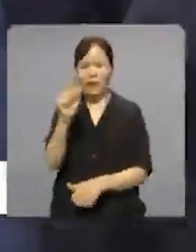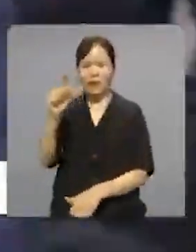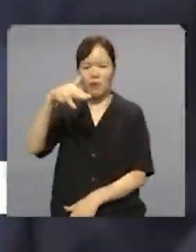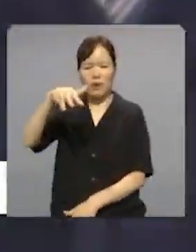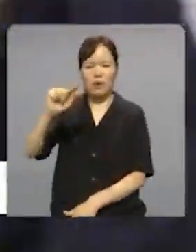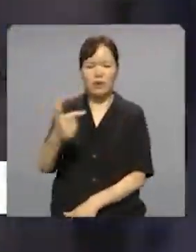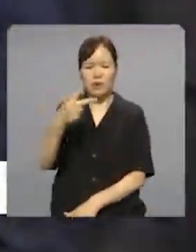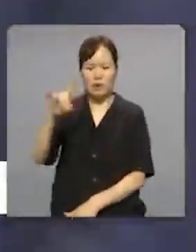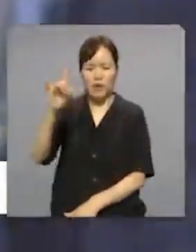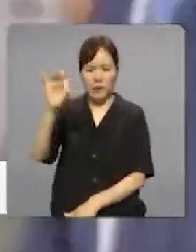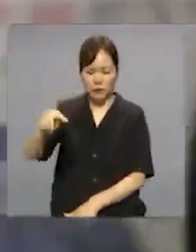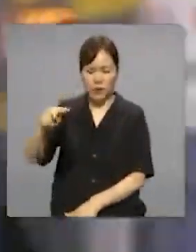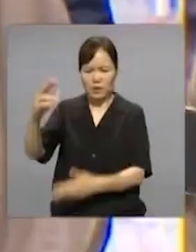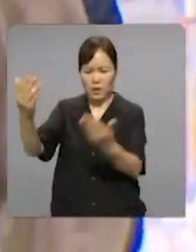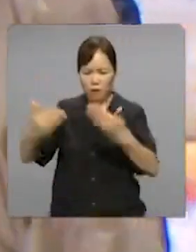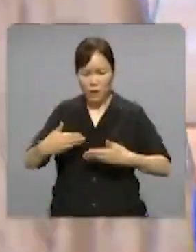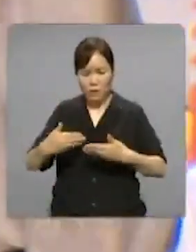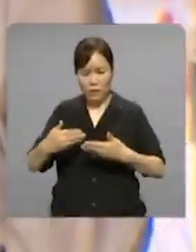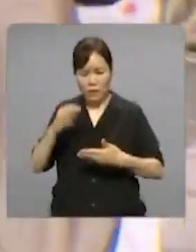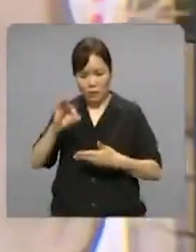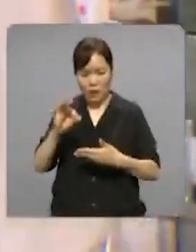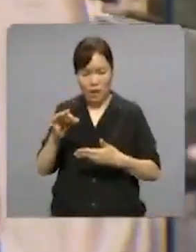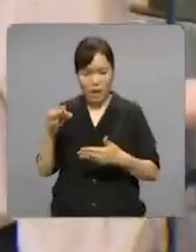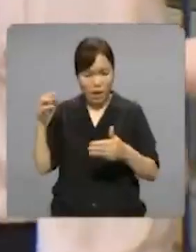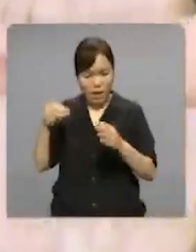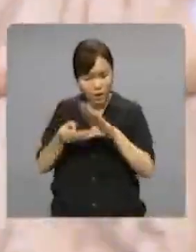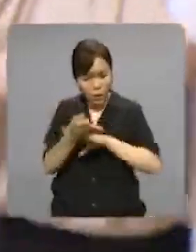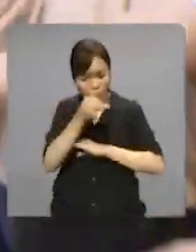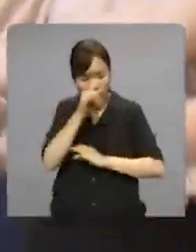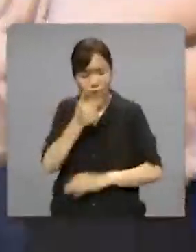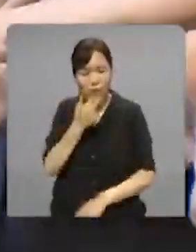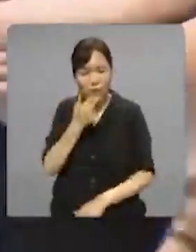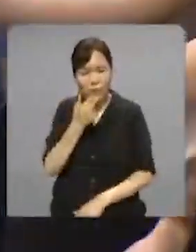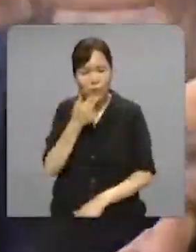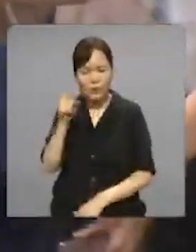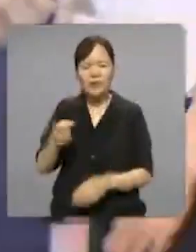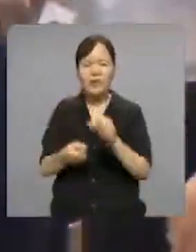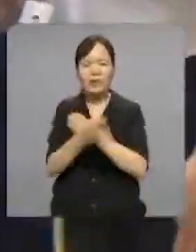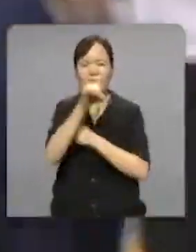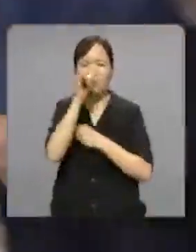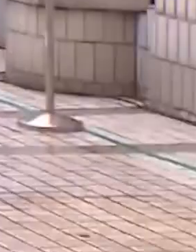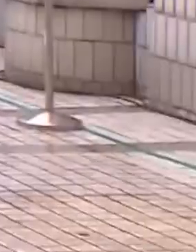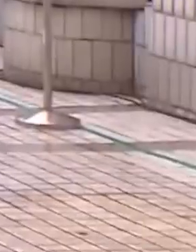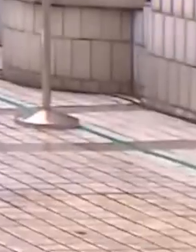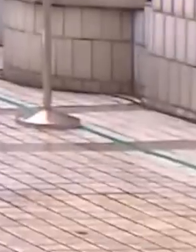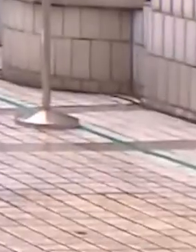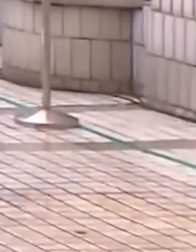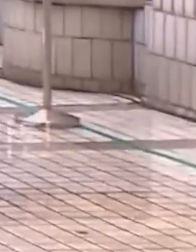금품 성격 확인 수사에 영향을 줄 것으로 보입니다. OBS 뉴스 이상호입니다.